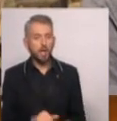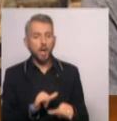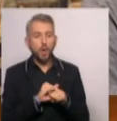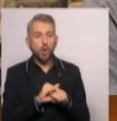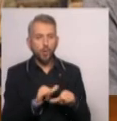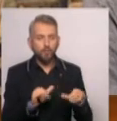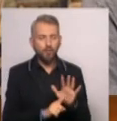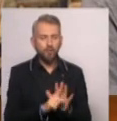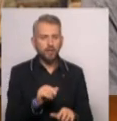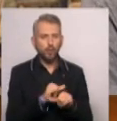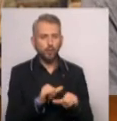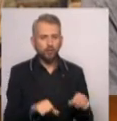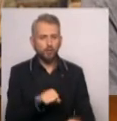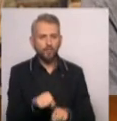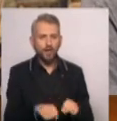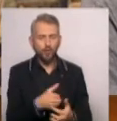чи початок розвитку